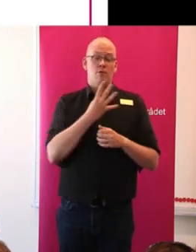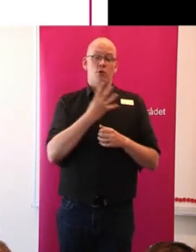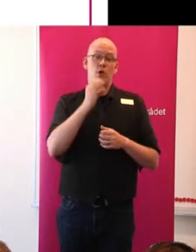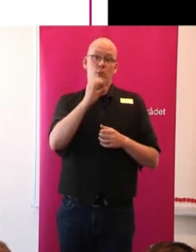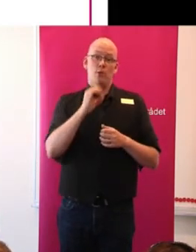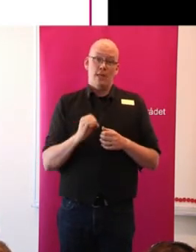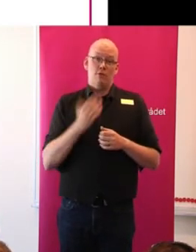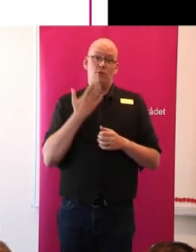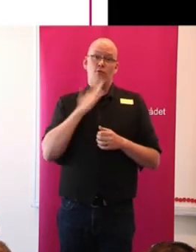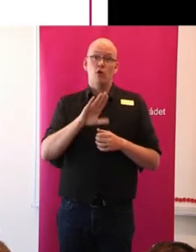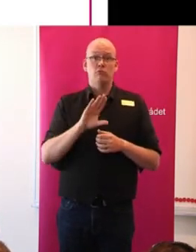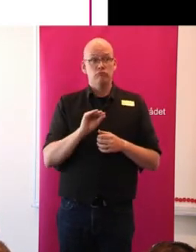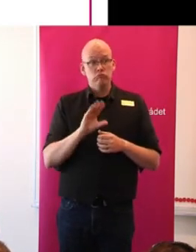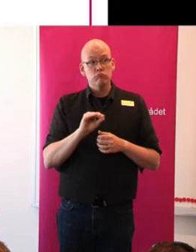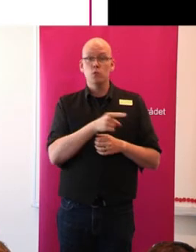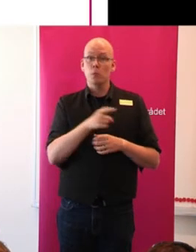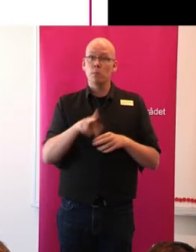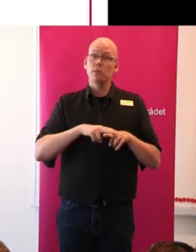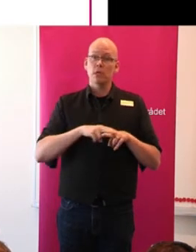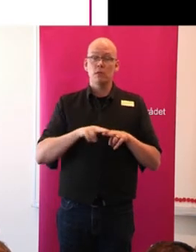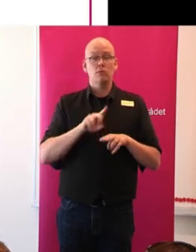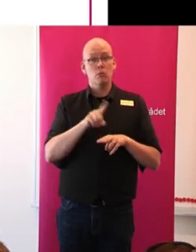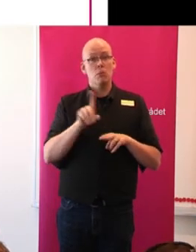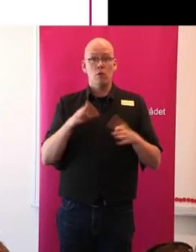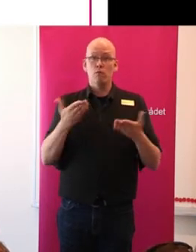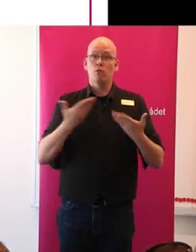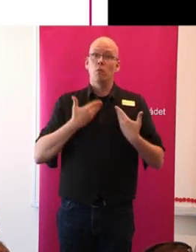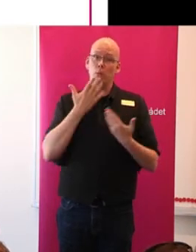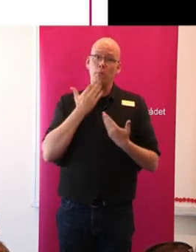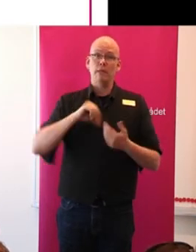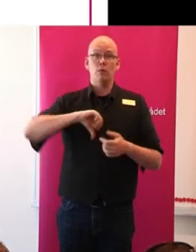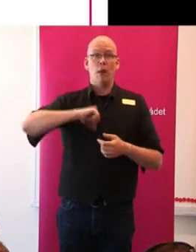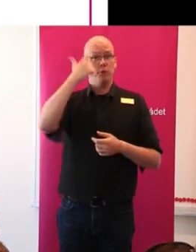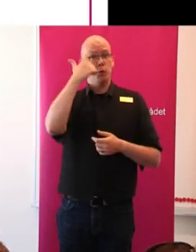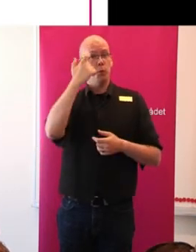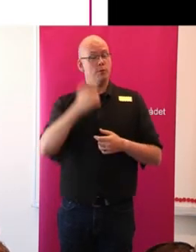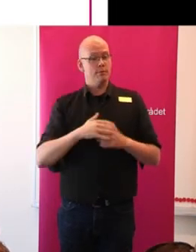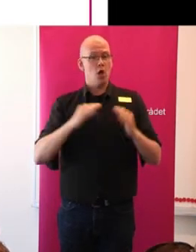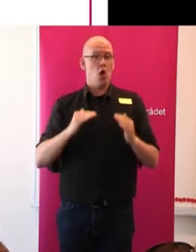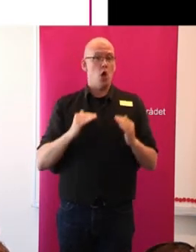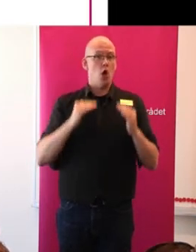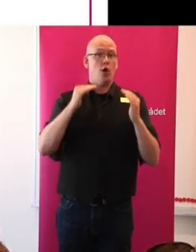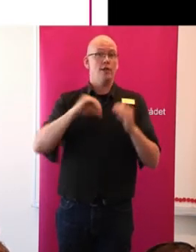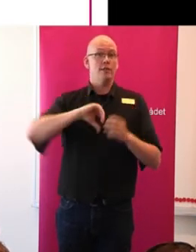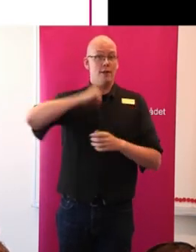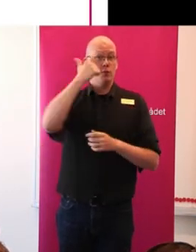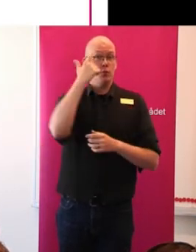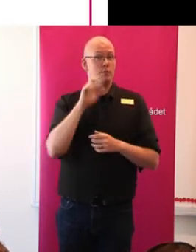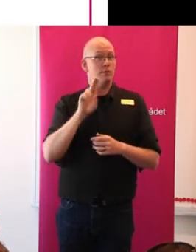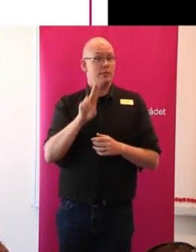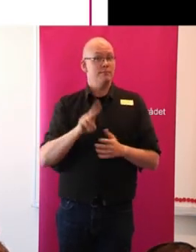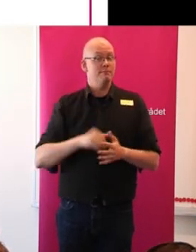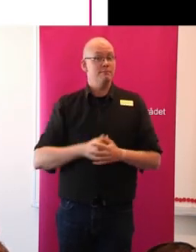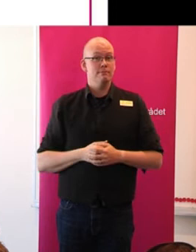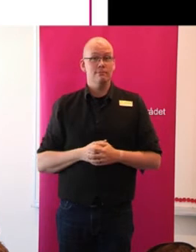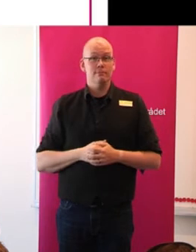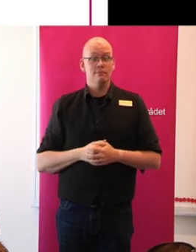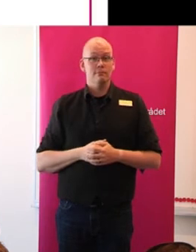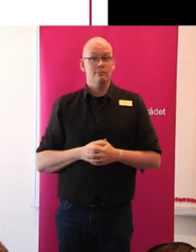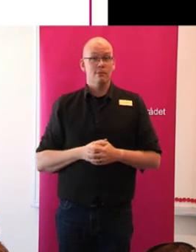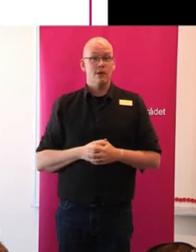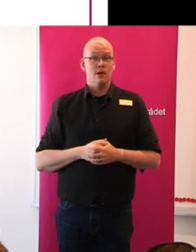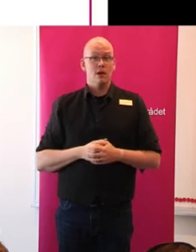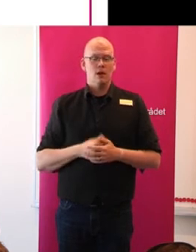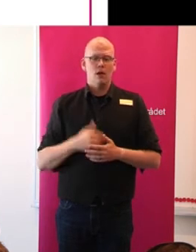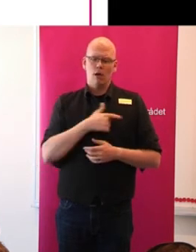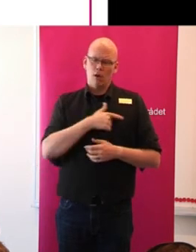44% svarar då att de känner att de har fått ett bättre självförtroende, ökat självförtroende. Och då bör